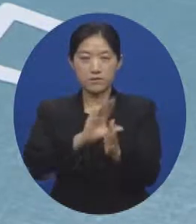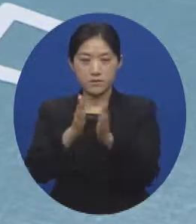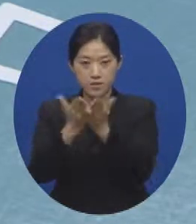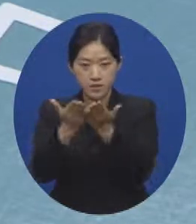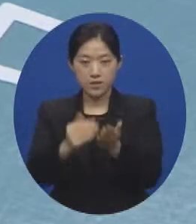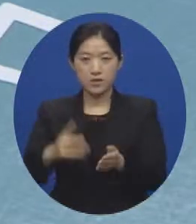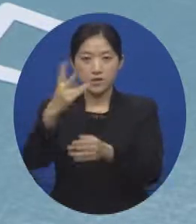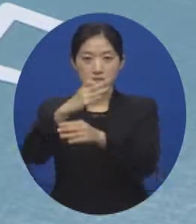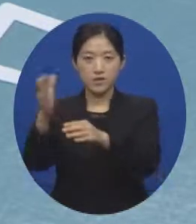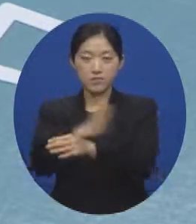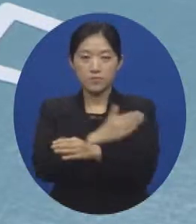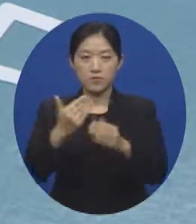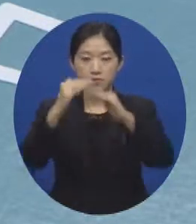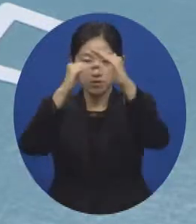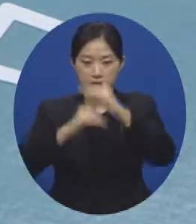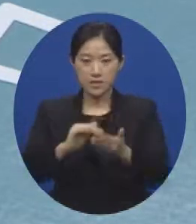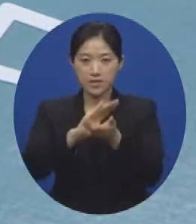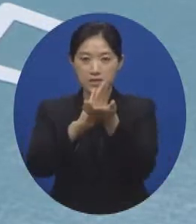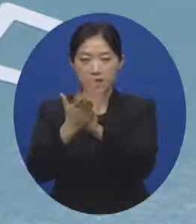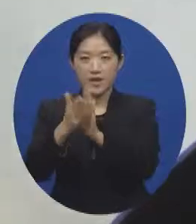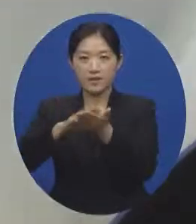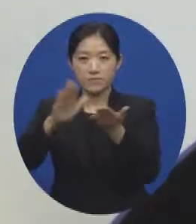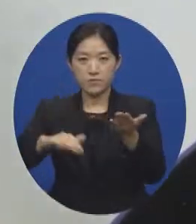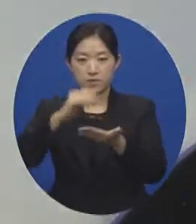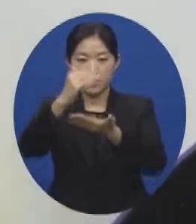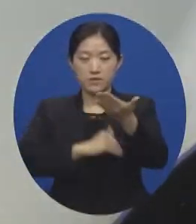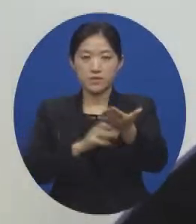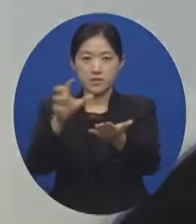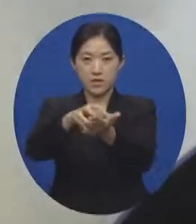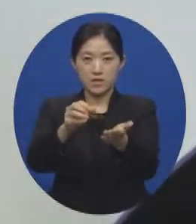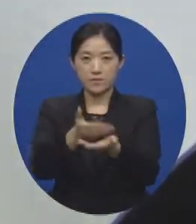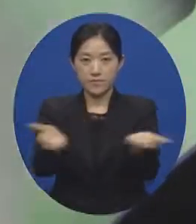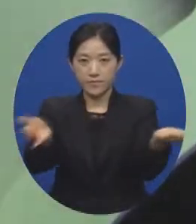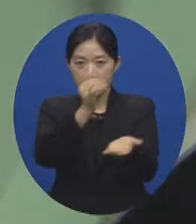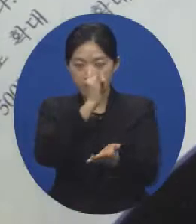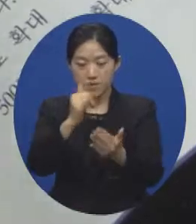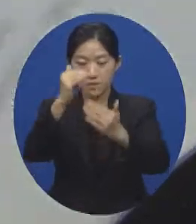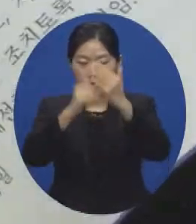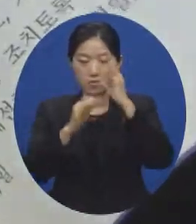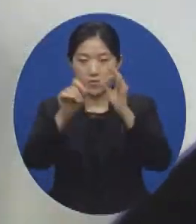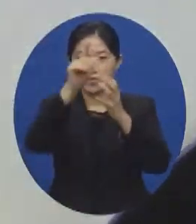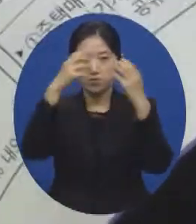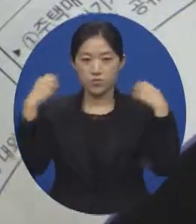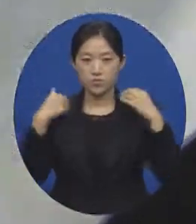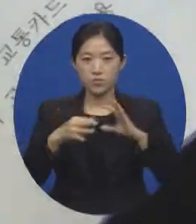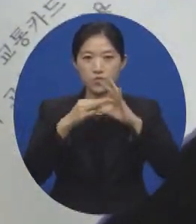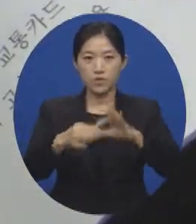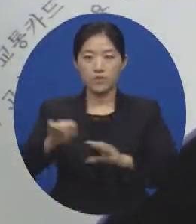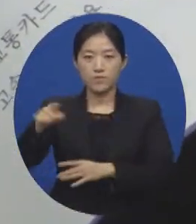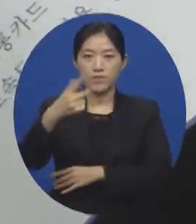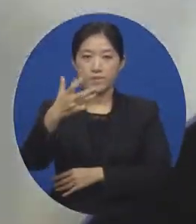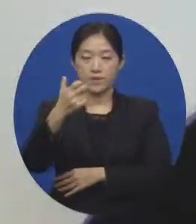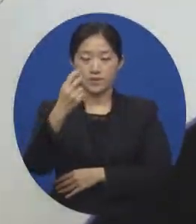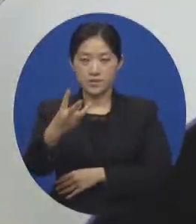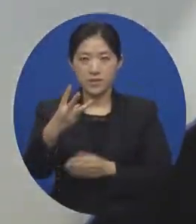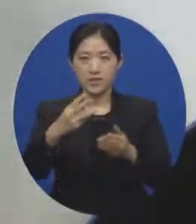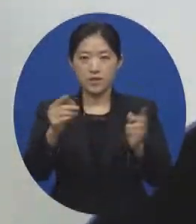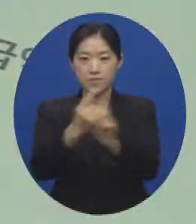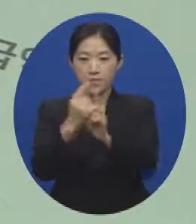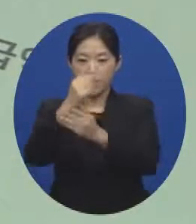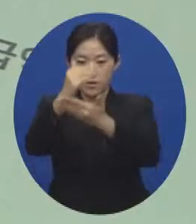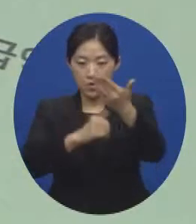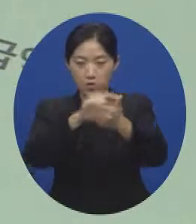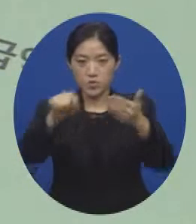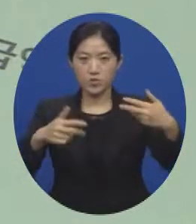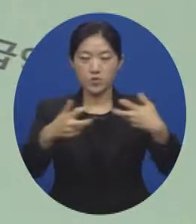이렇게 달라집니다라는 제목의 책자를 발간했는데요. 이 책에는 정부 부처 소관 183건의 변경된 내용